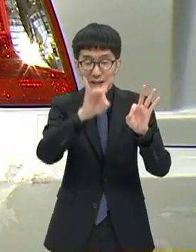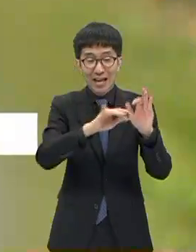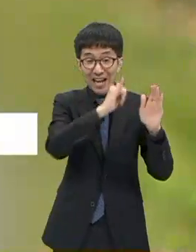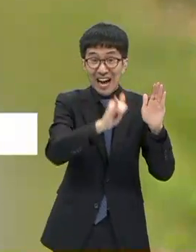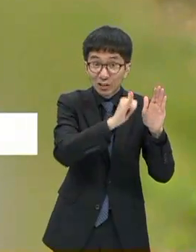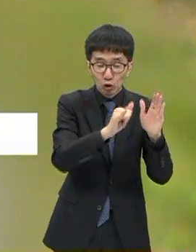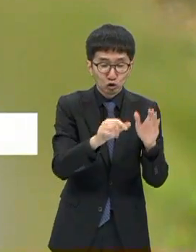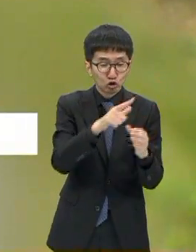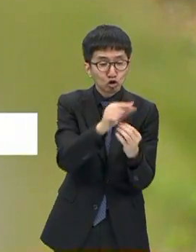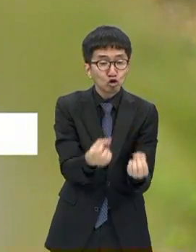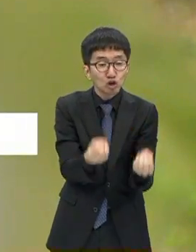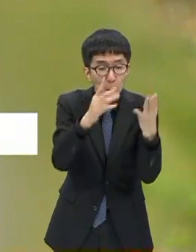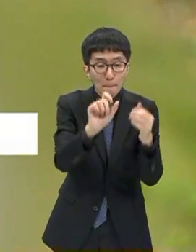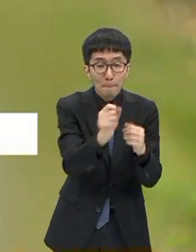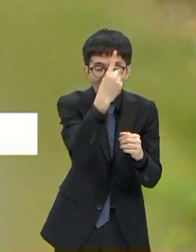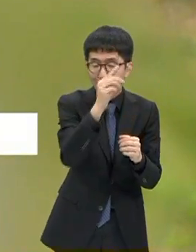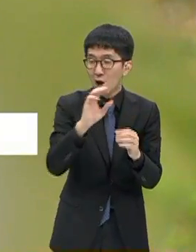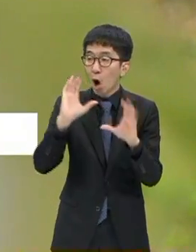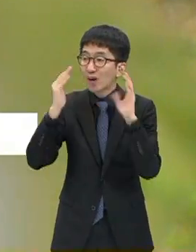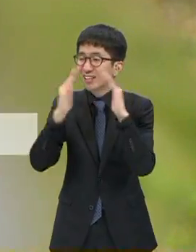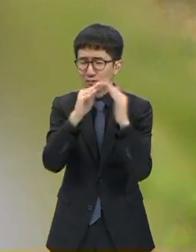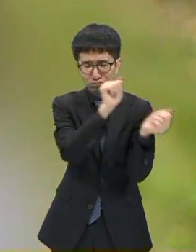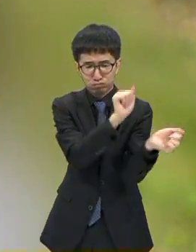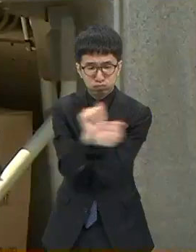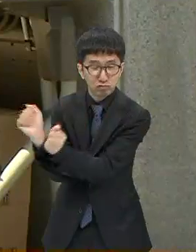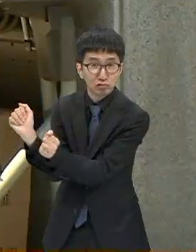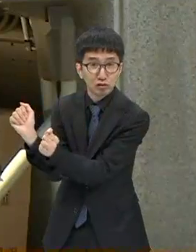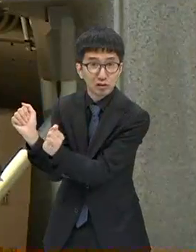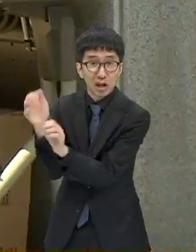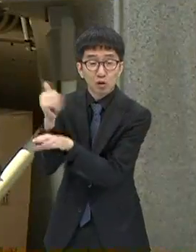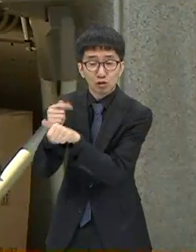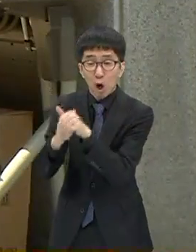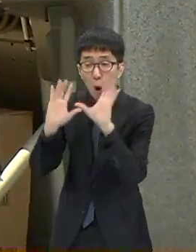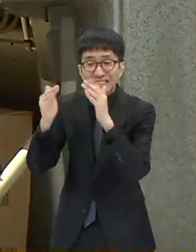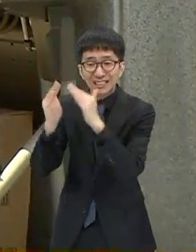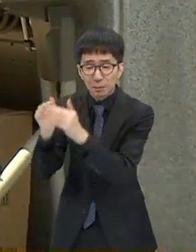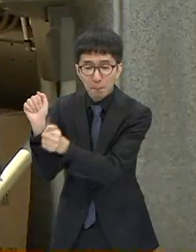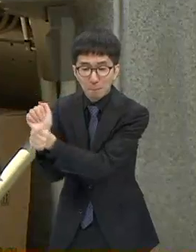일가족 집단 감염이 어린이집으로 확산되는 등 어린이집을